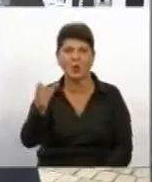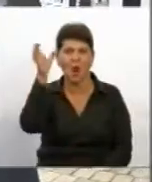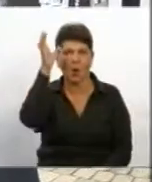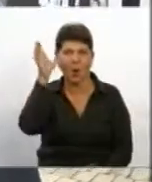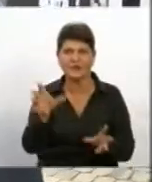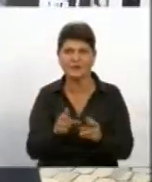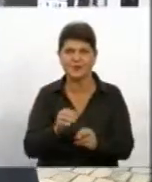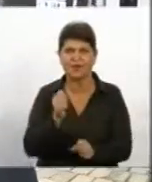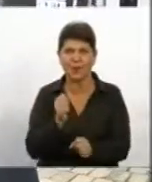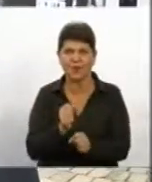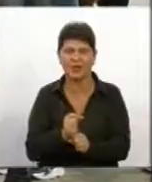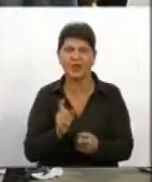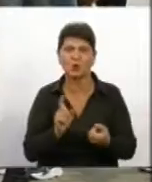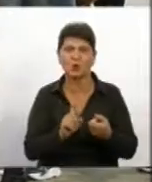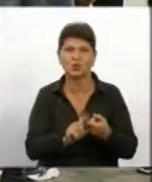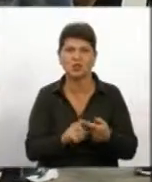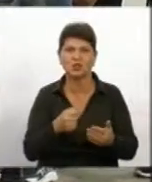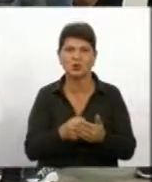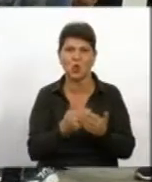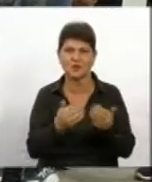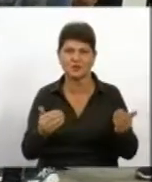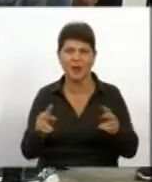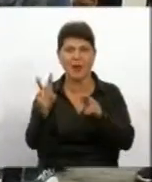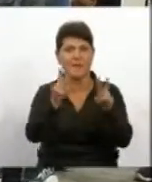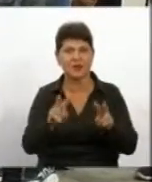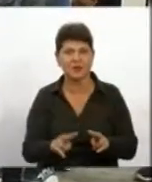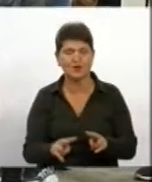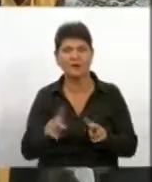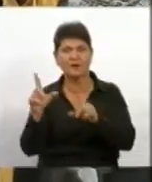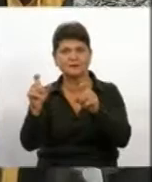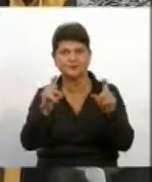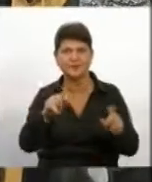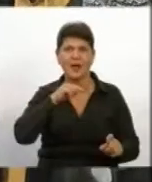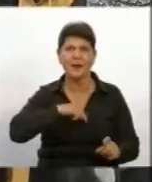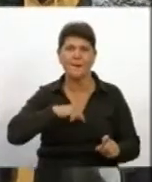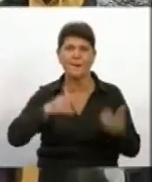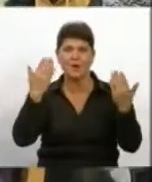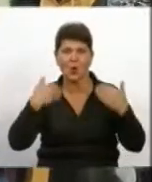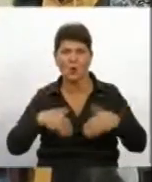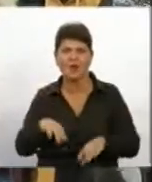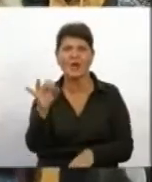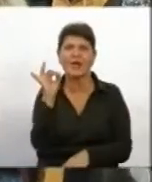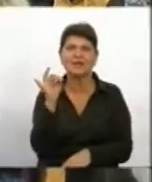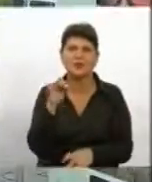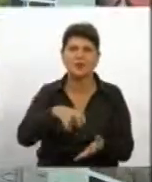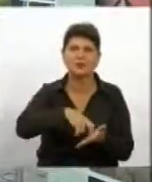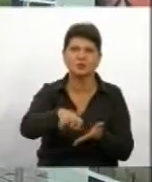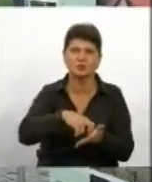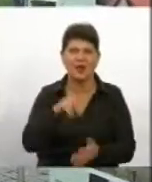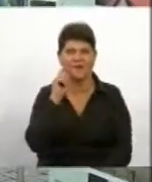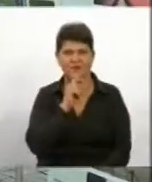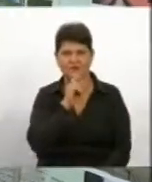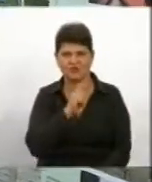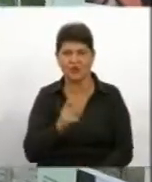до цієї виставки. Переглянути світлини, біографію, переписку в месенджері історичних постатей вінничан запрошує